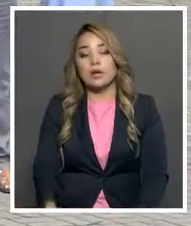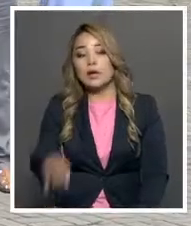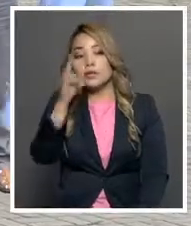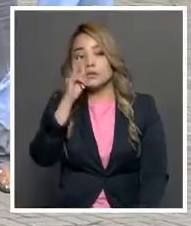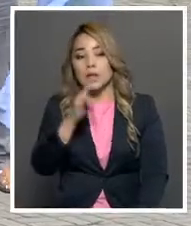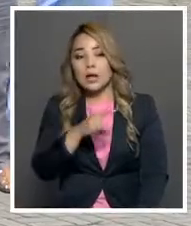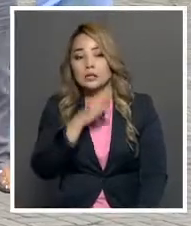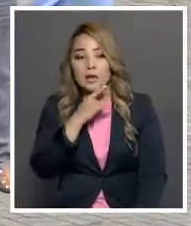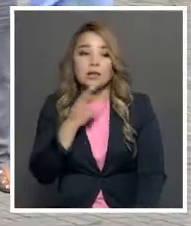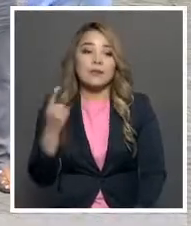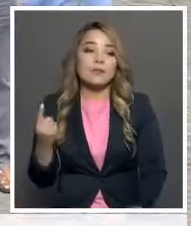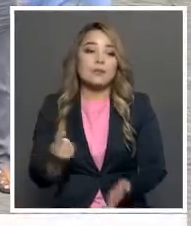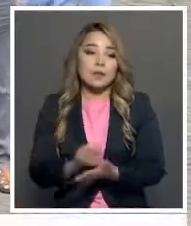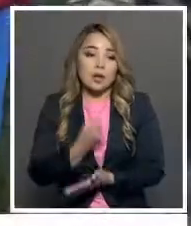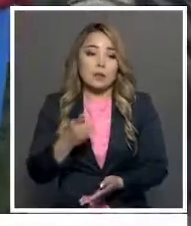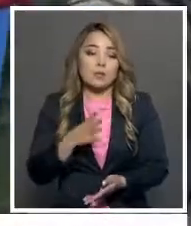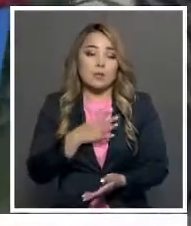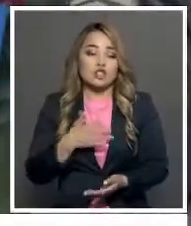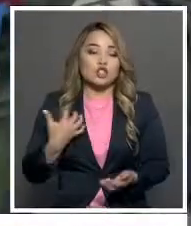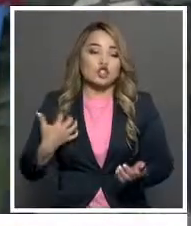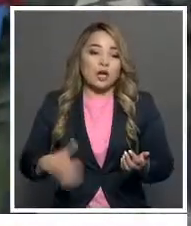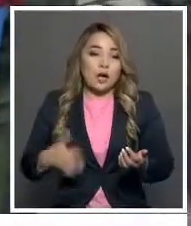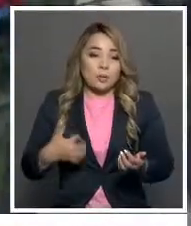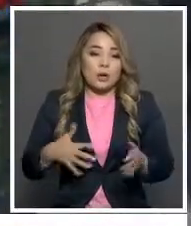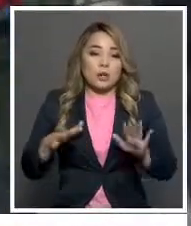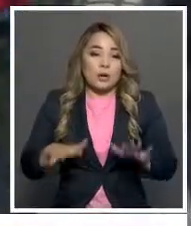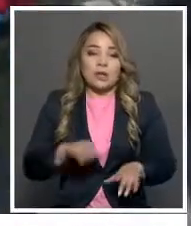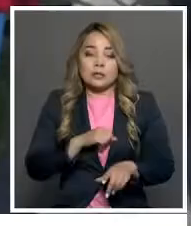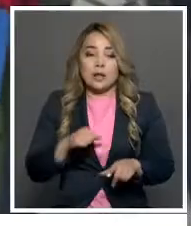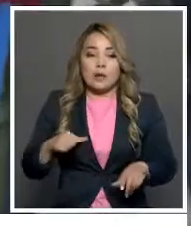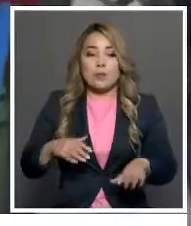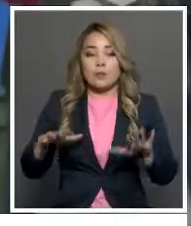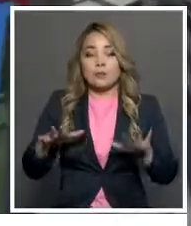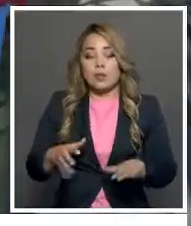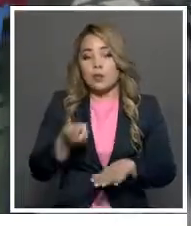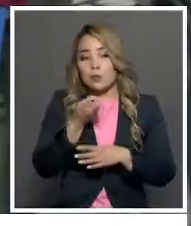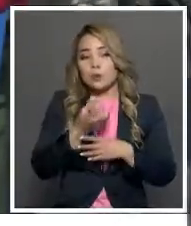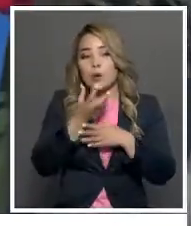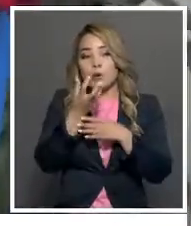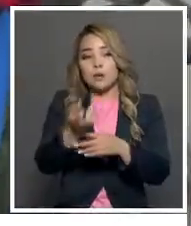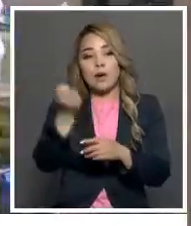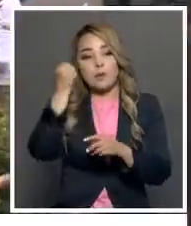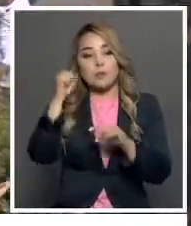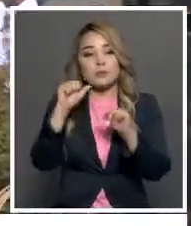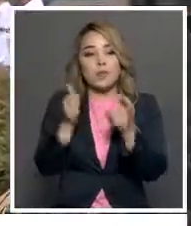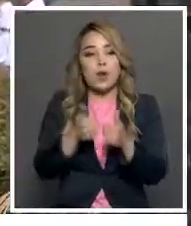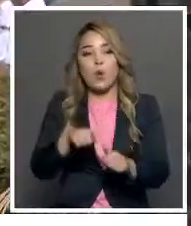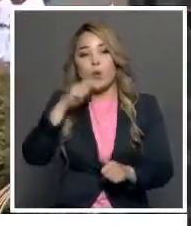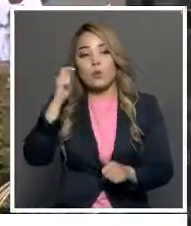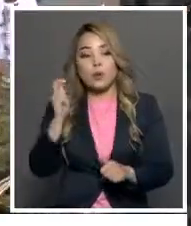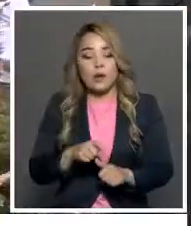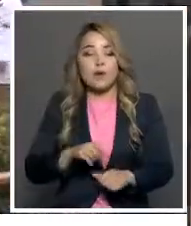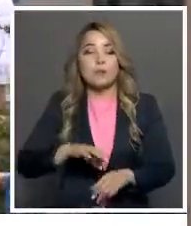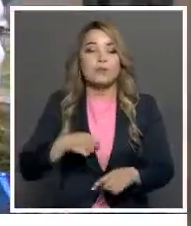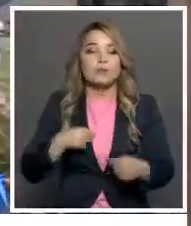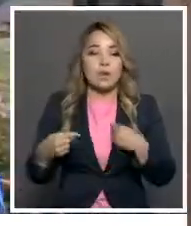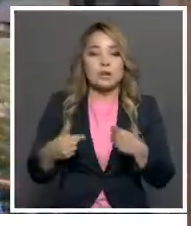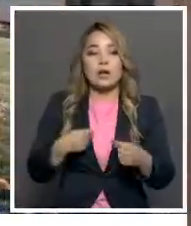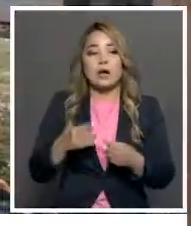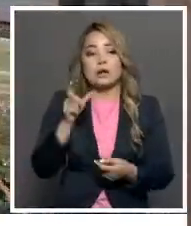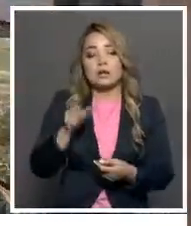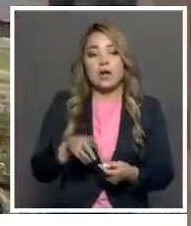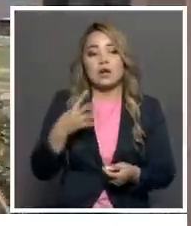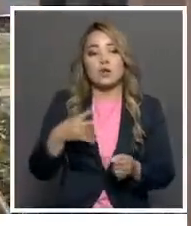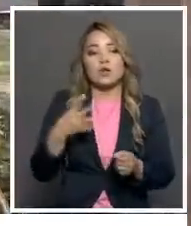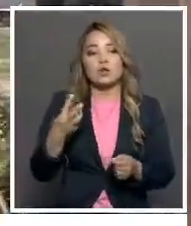Қазақстандық тарап ең алдымен Жыралыва Жамбылдың ұлы Алғадай бейітінің басына гүл шоқтарын қойды. Украинадағы қан майданда Алғадай 43